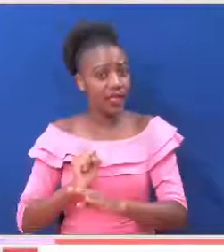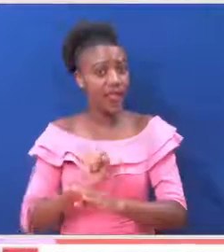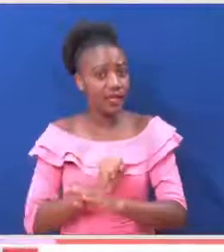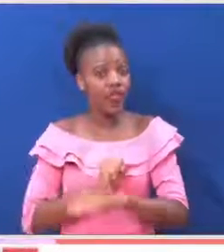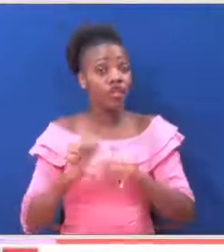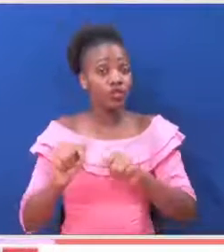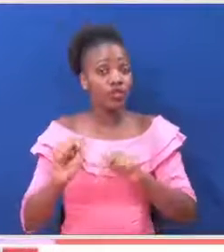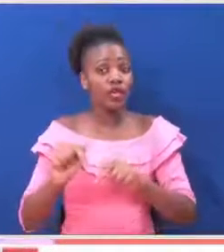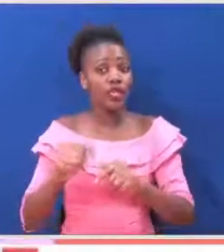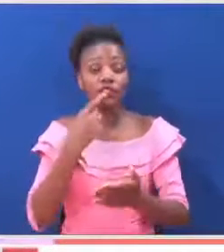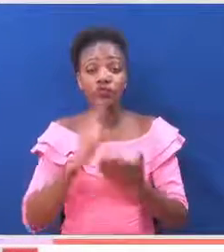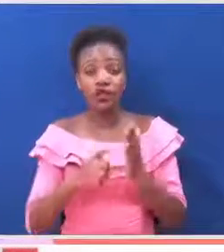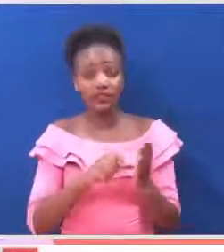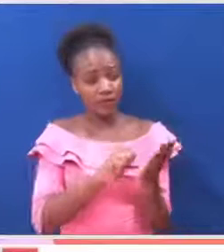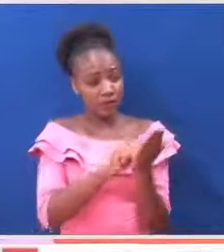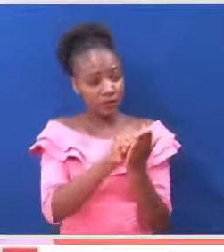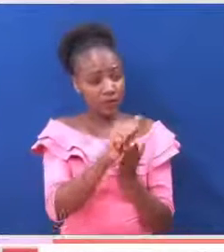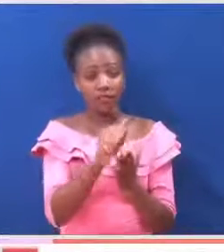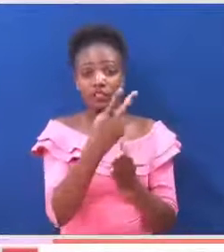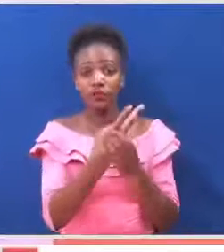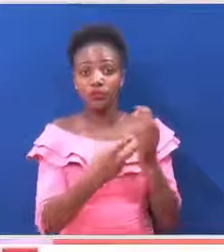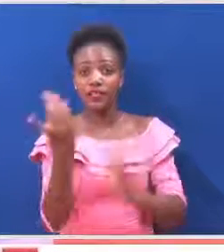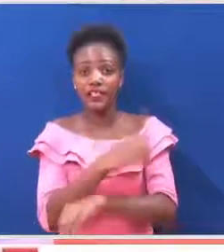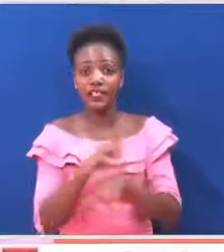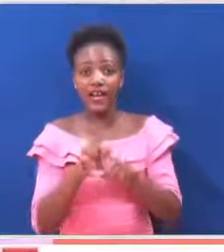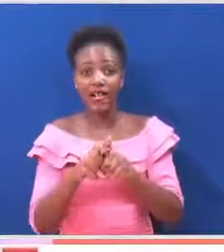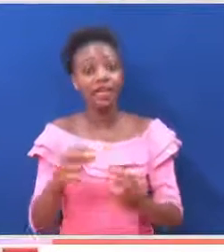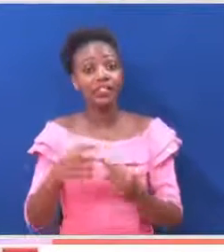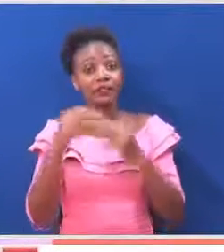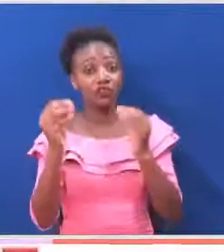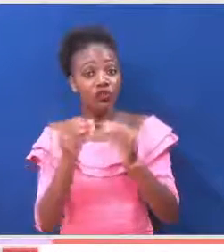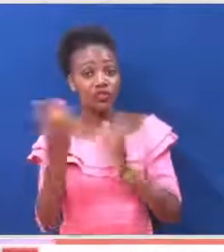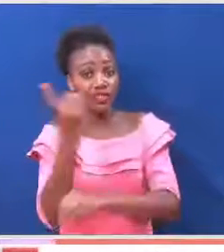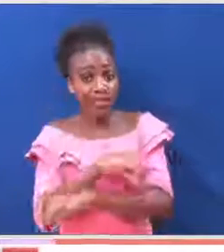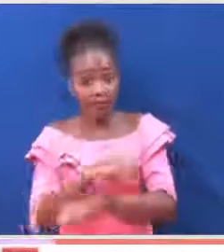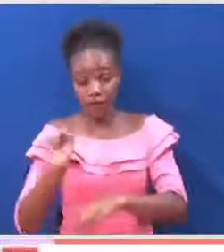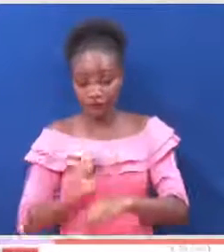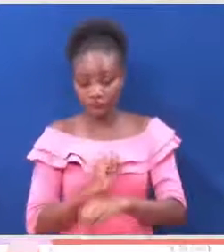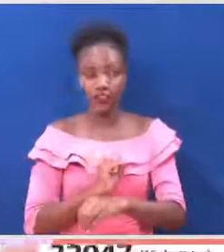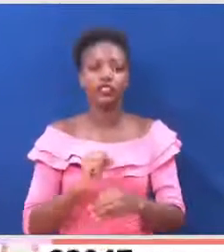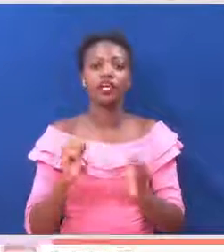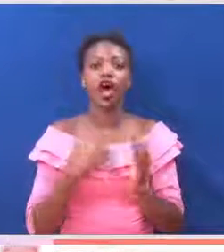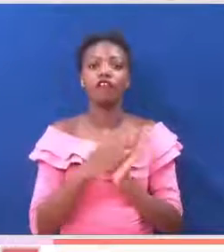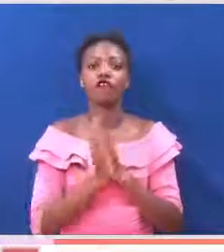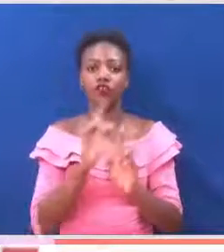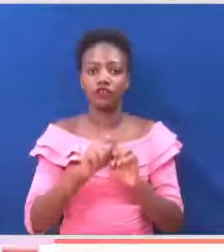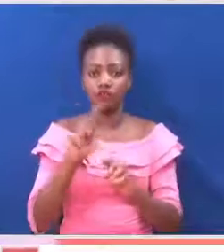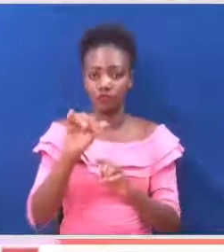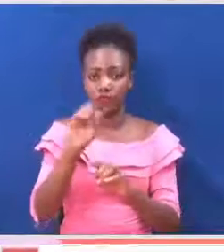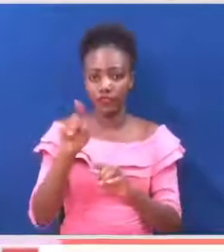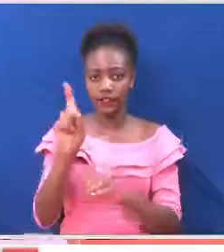lusaka amea siku hiz mbili kama siku vika maal vya bunge hilo elizabeth muko na